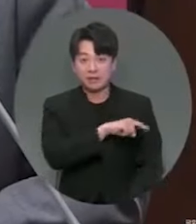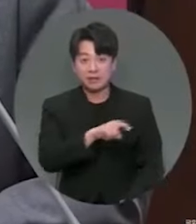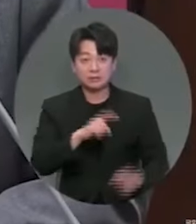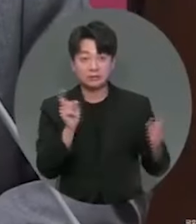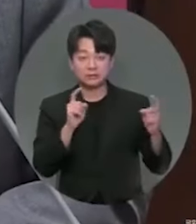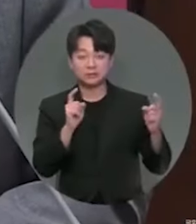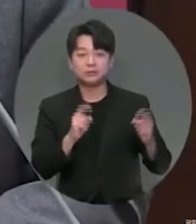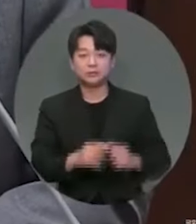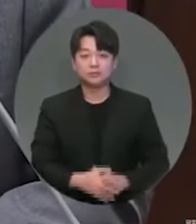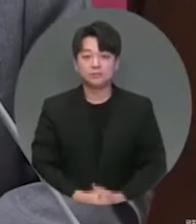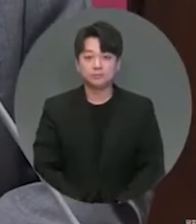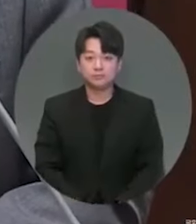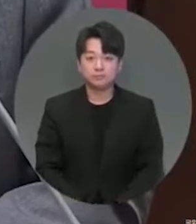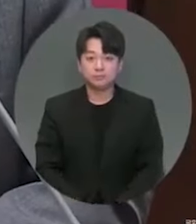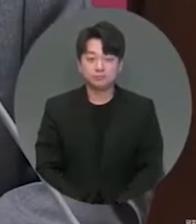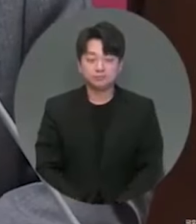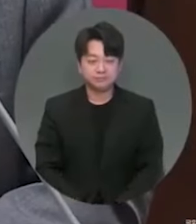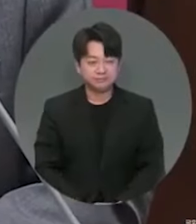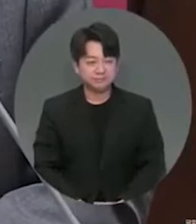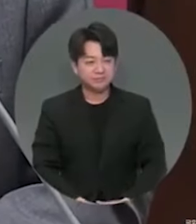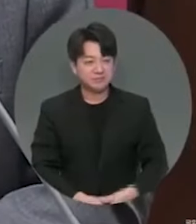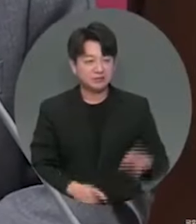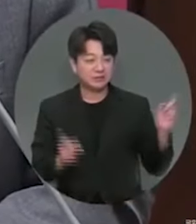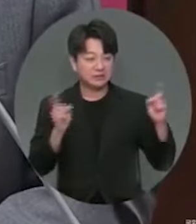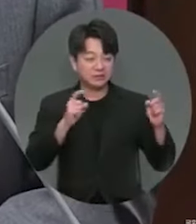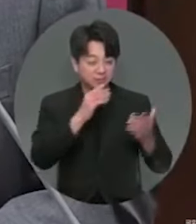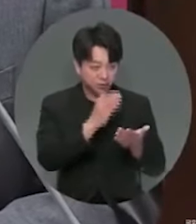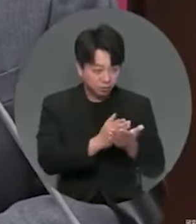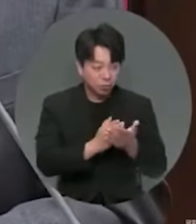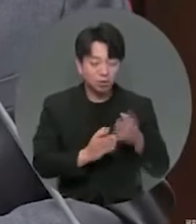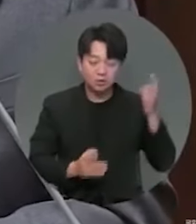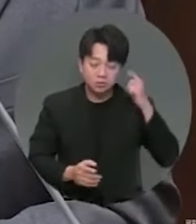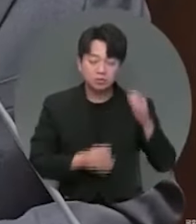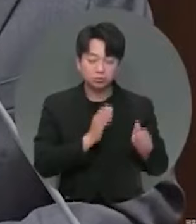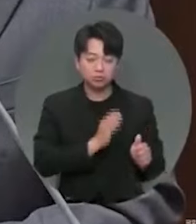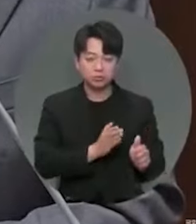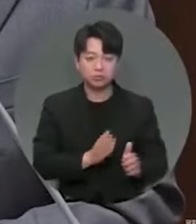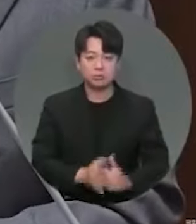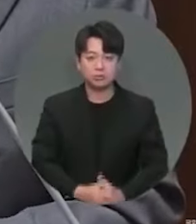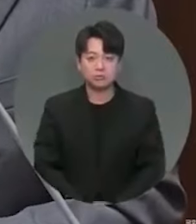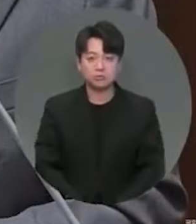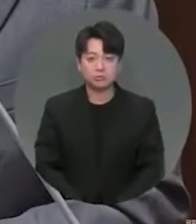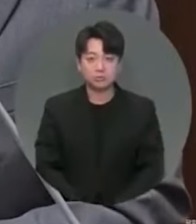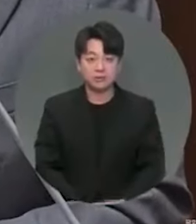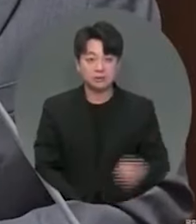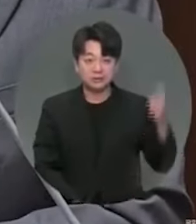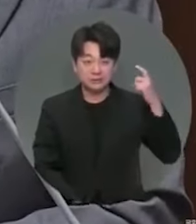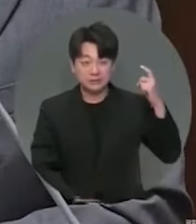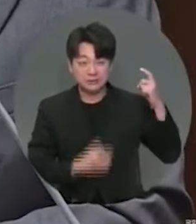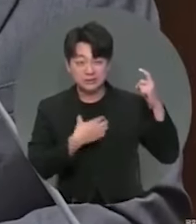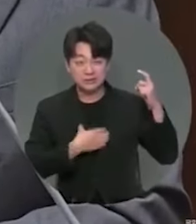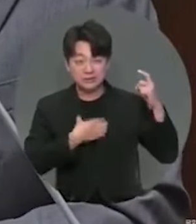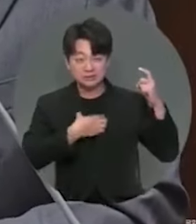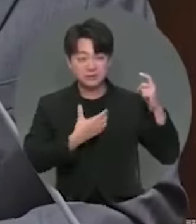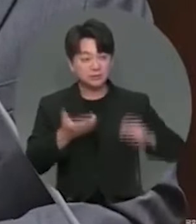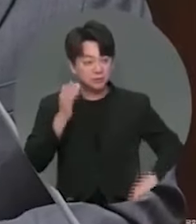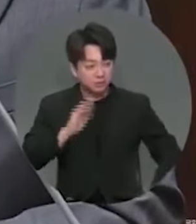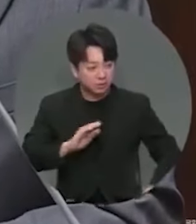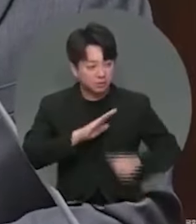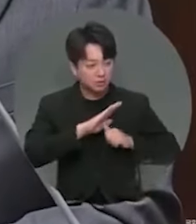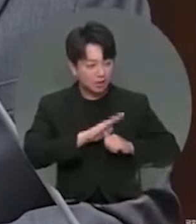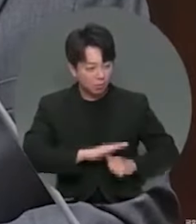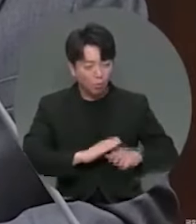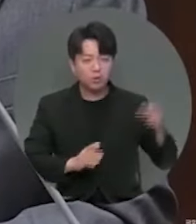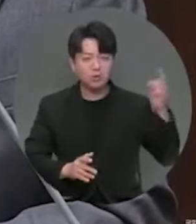소통의 일 원칙이 경청입니다. 좀 들어주세요. 듣기 싫더라도. 예. 듣기 싫더라도 듣는 것이 그 훈련을